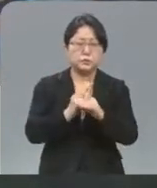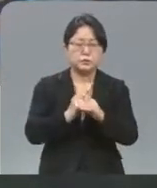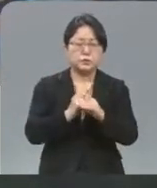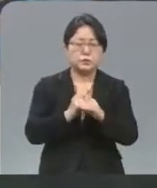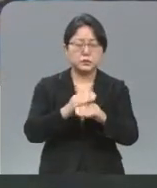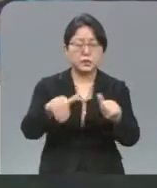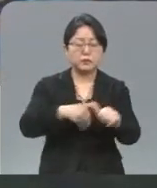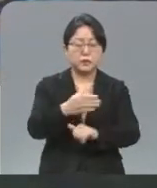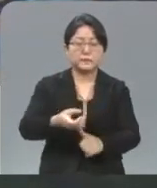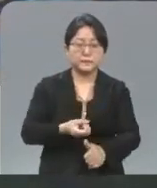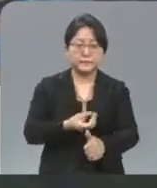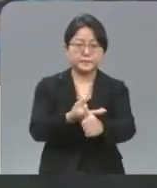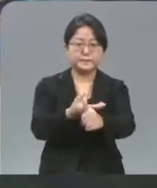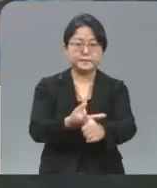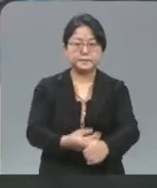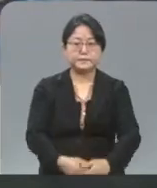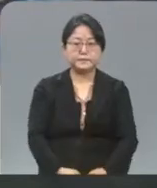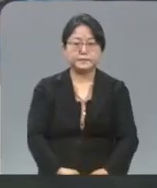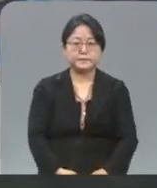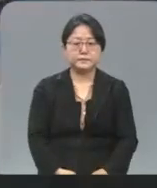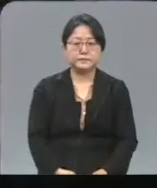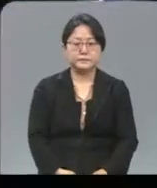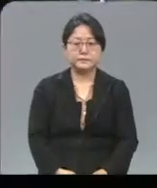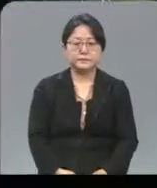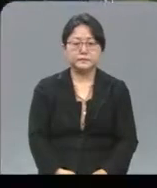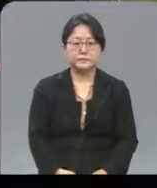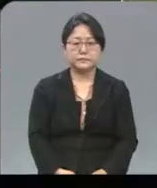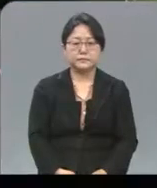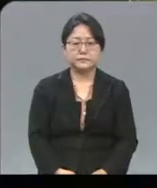그 현장을 취재했습니다.